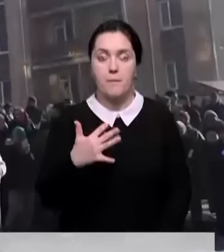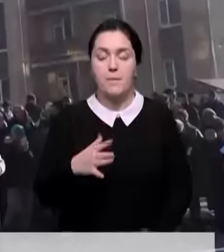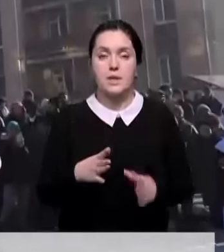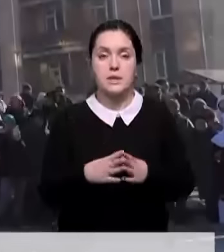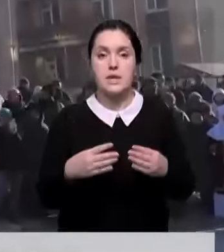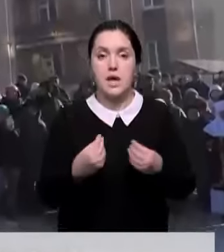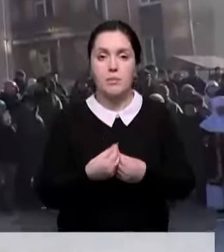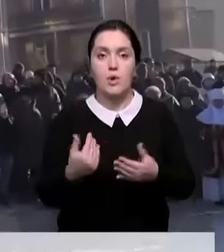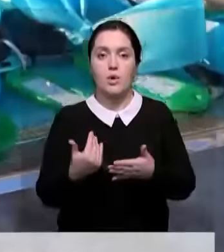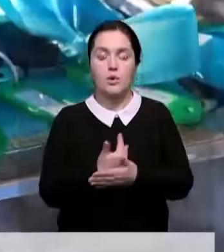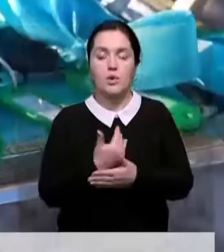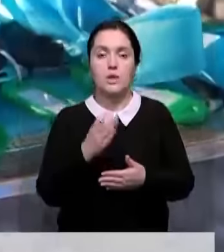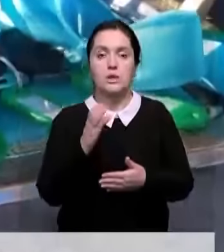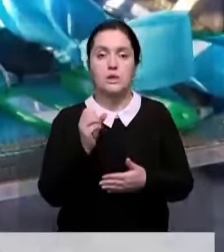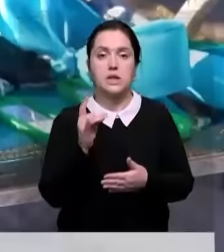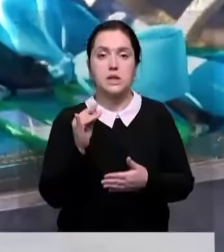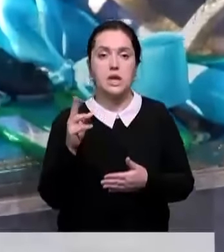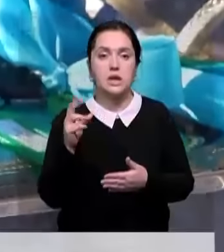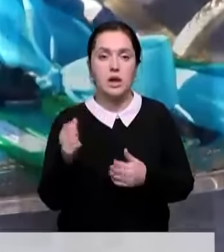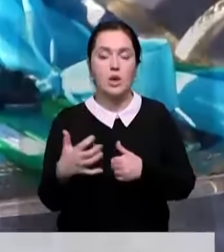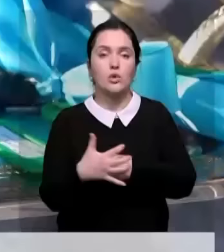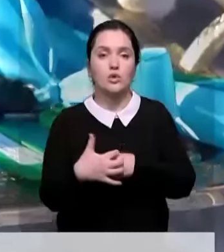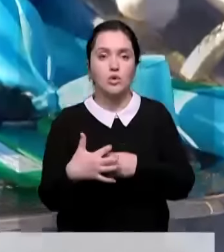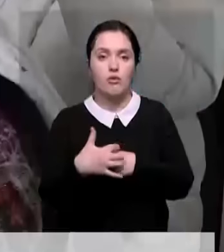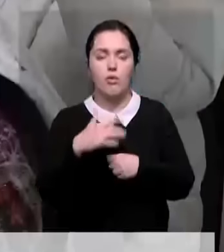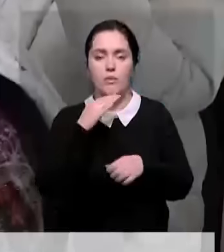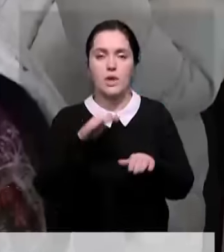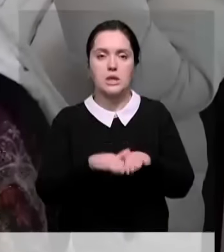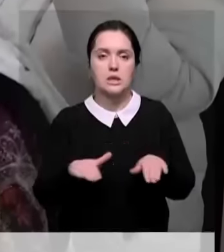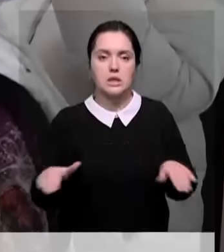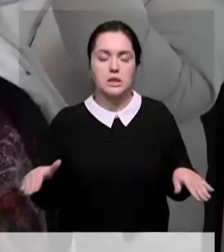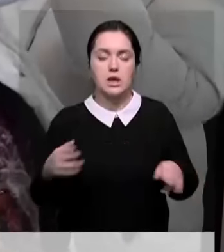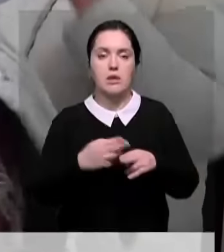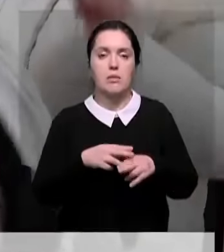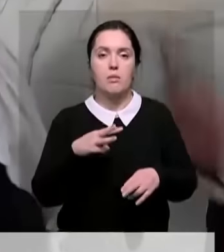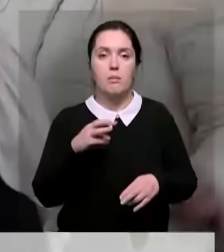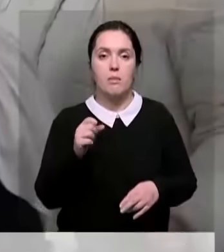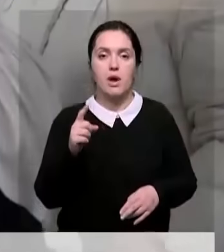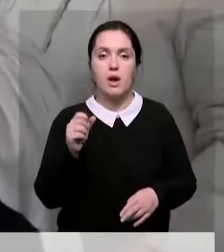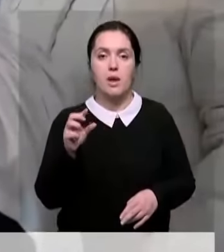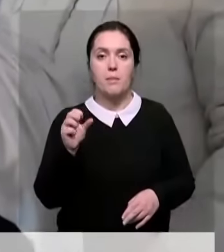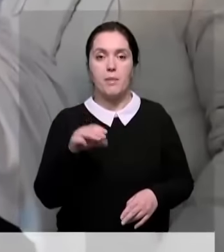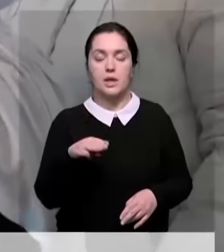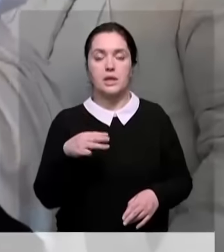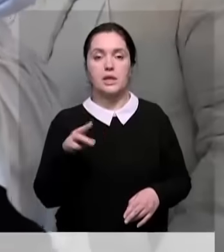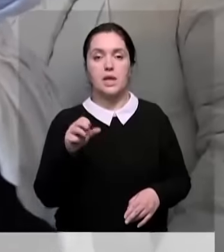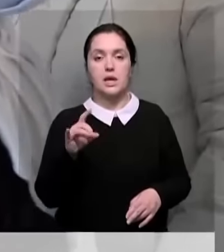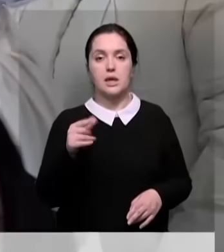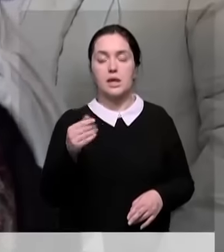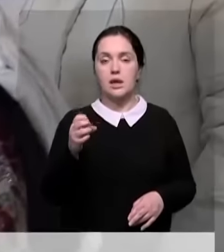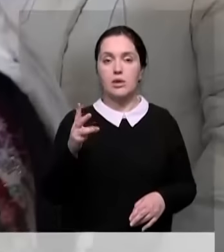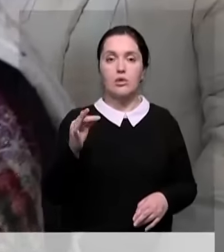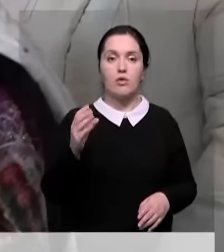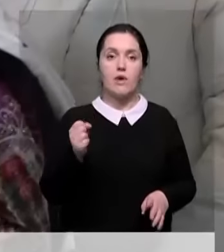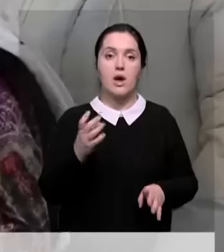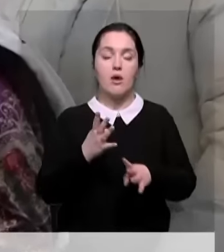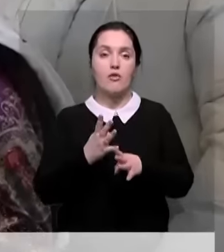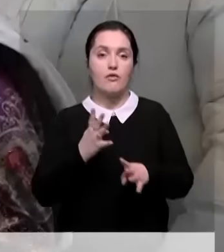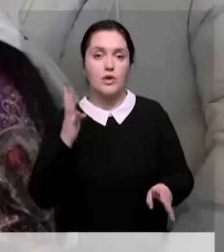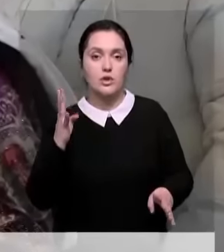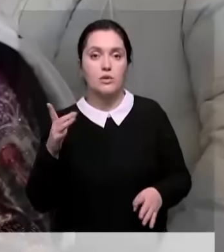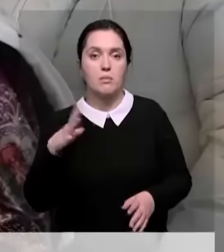дома микрорайона Сарыарка в Кукшетау. Среди них многодетная мать Махабат Даргенова. В очереди на собственные квадратные метры